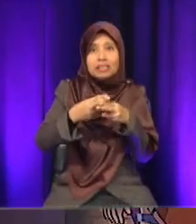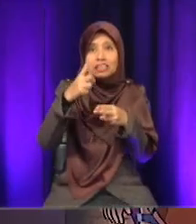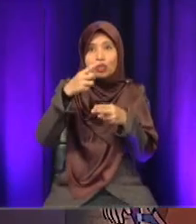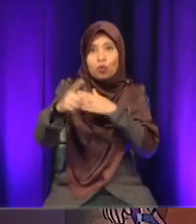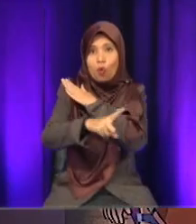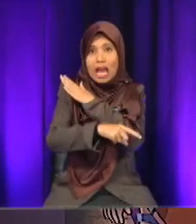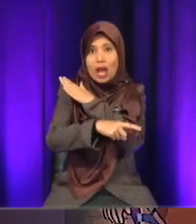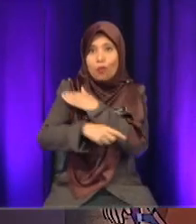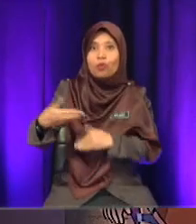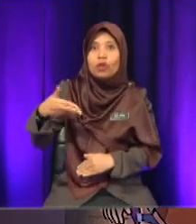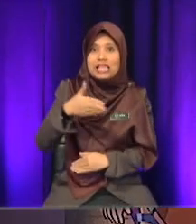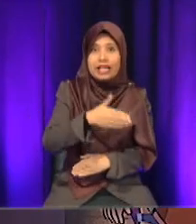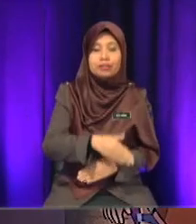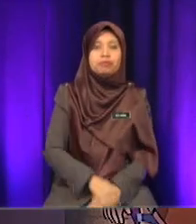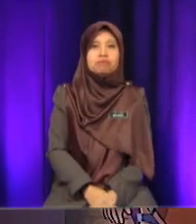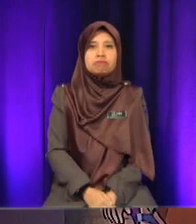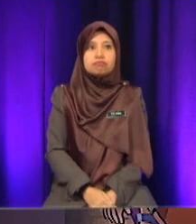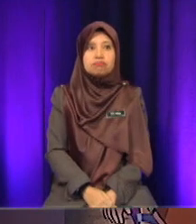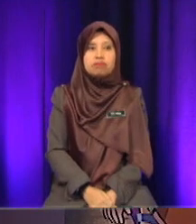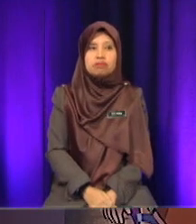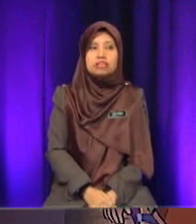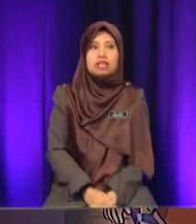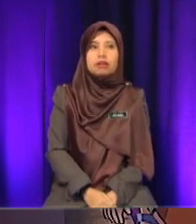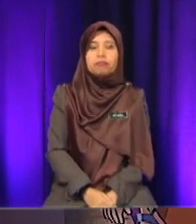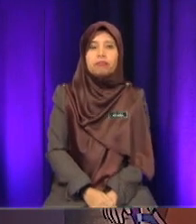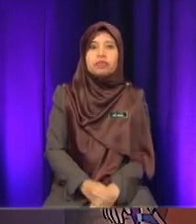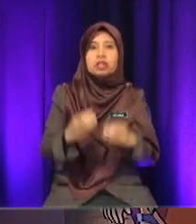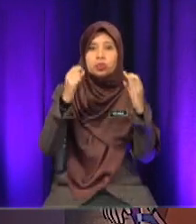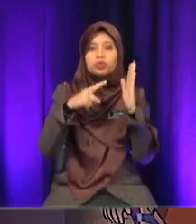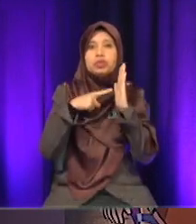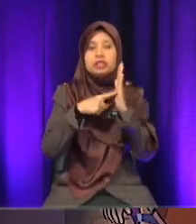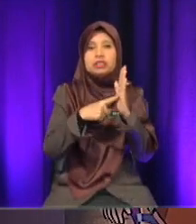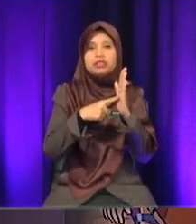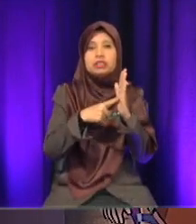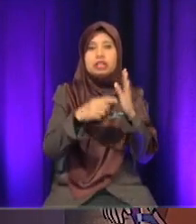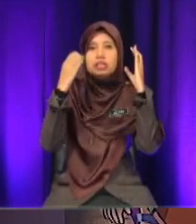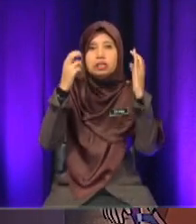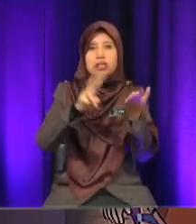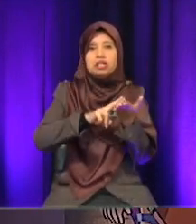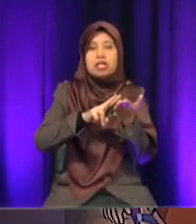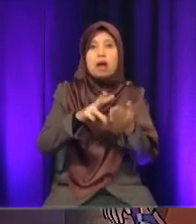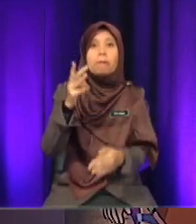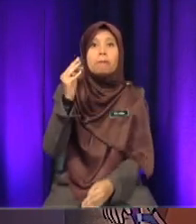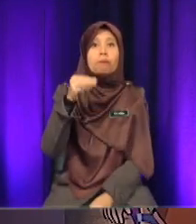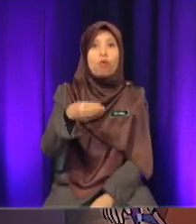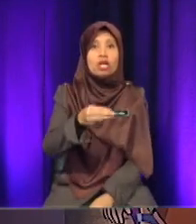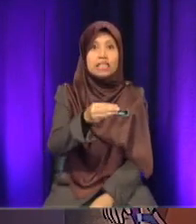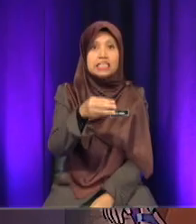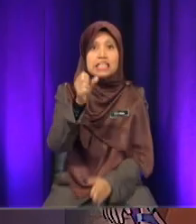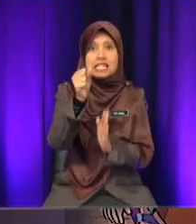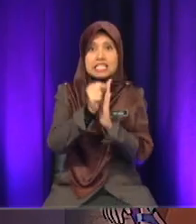buku paket screen Oke gua baca dulu Molly Iyalah